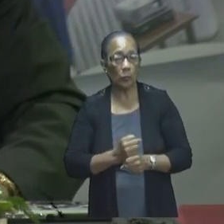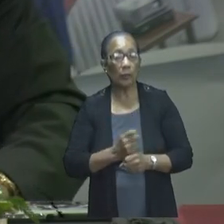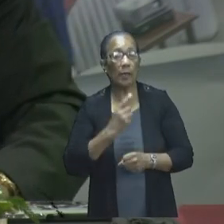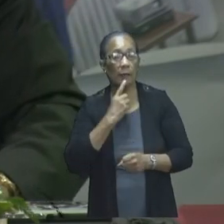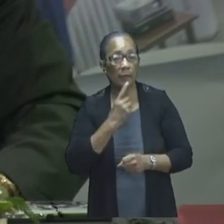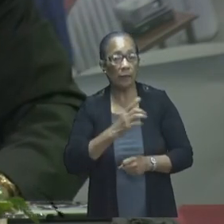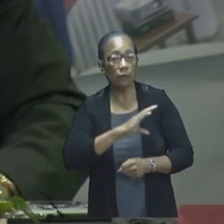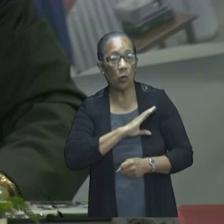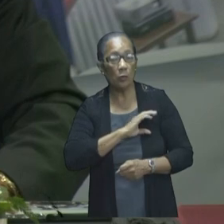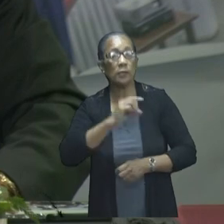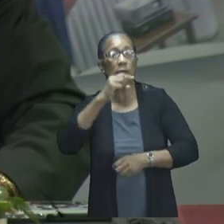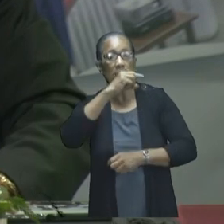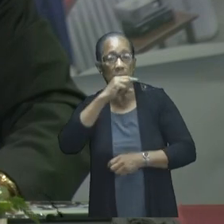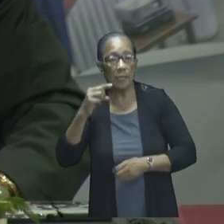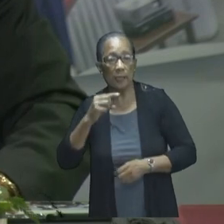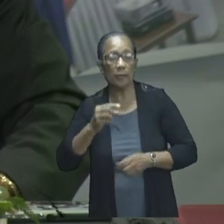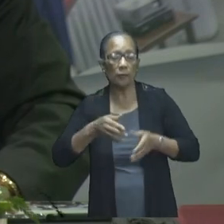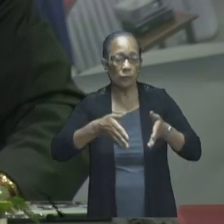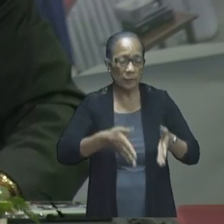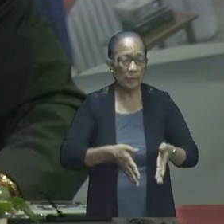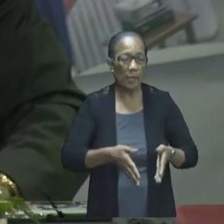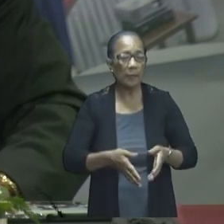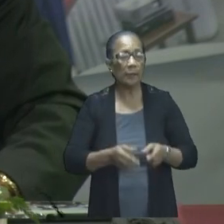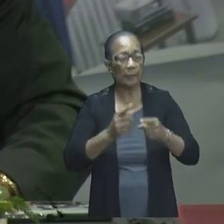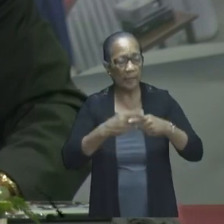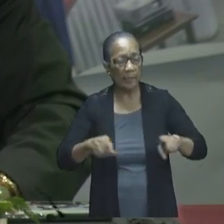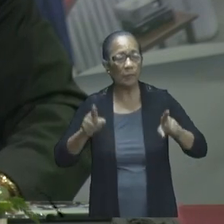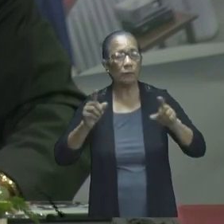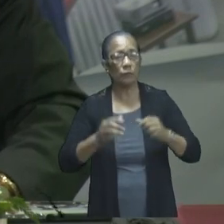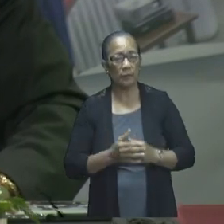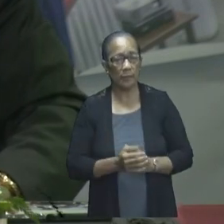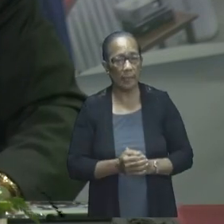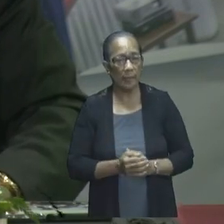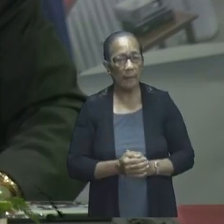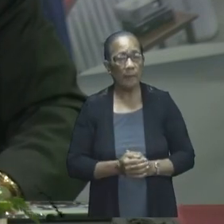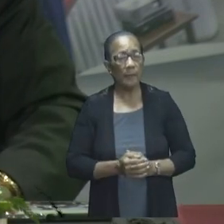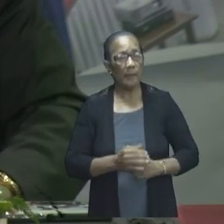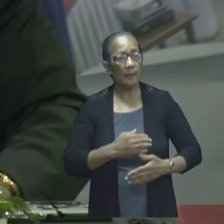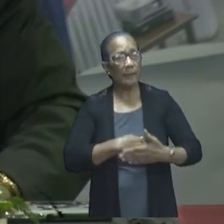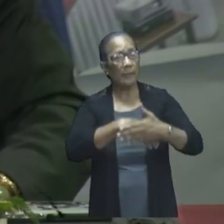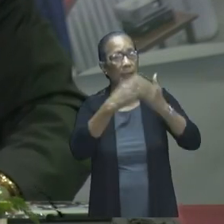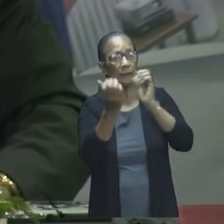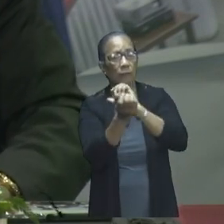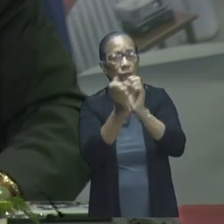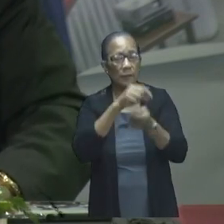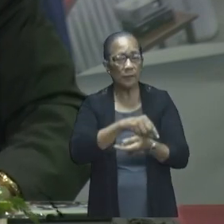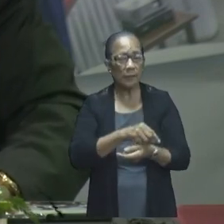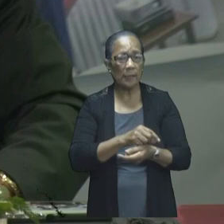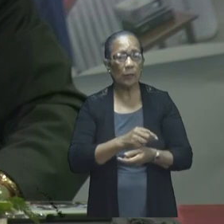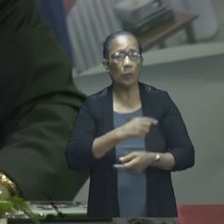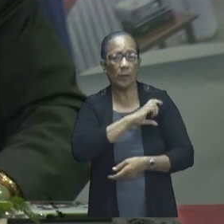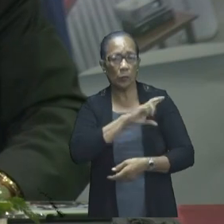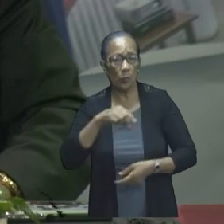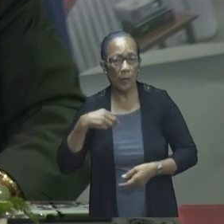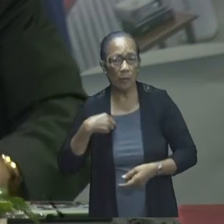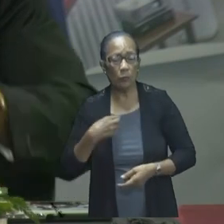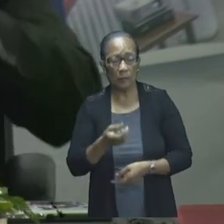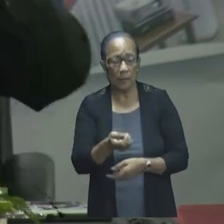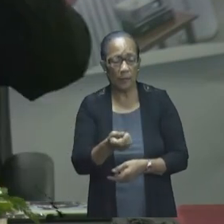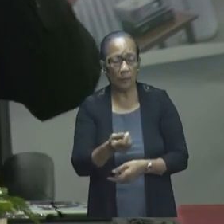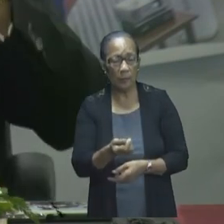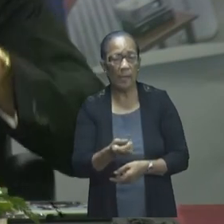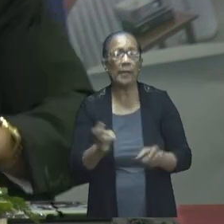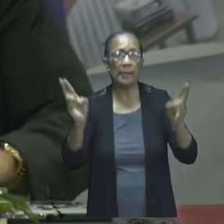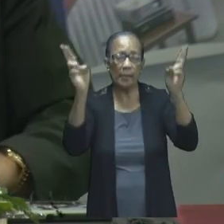een negatieve staat er dit verschil dat is de carbon credit wat wij moeten kapitaliseren en